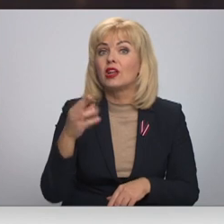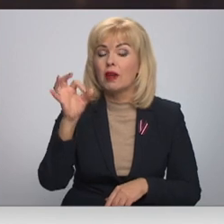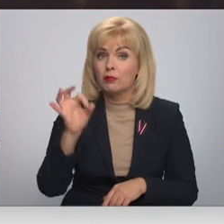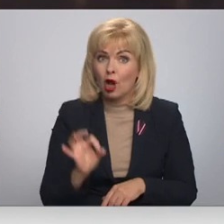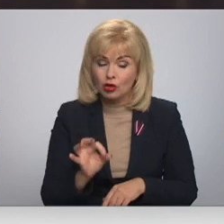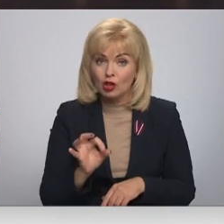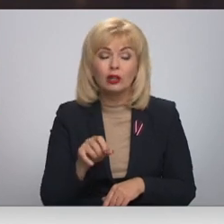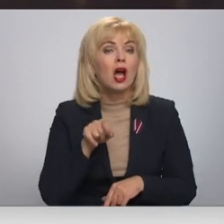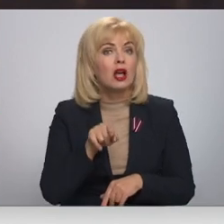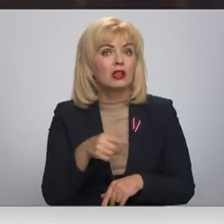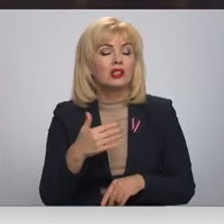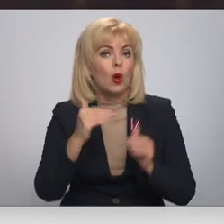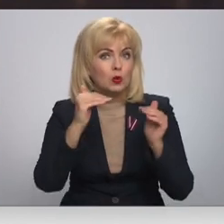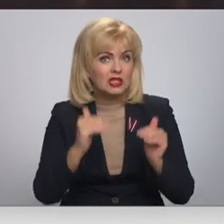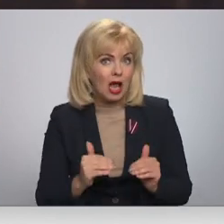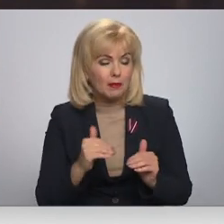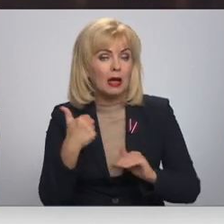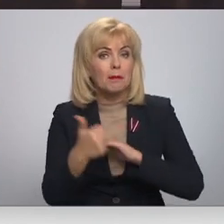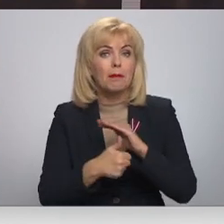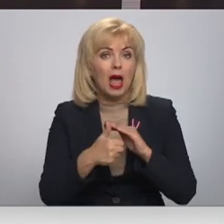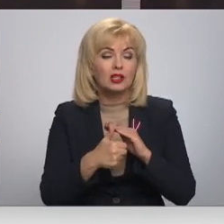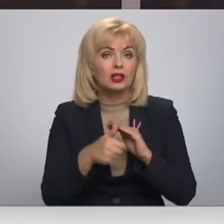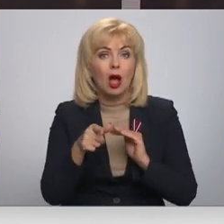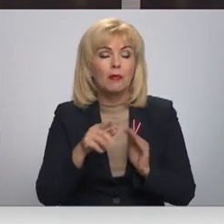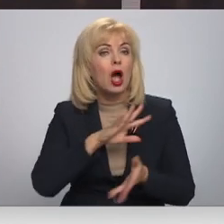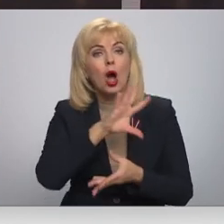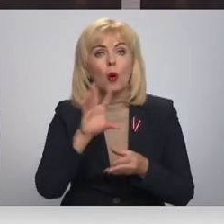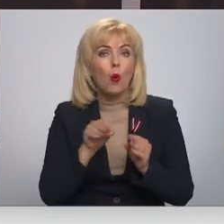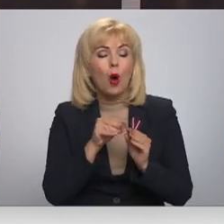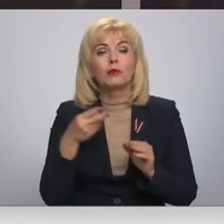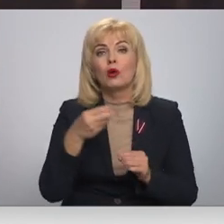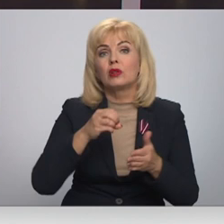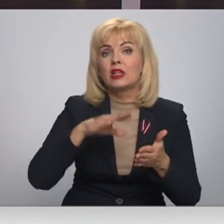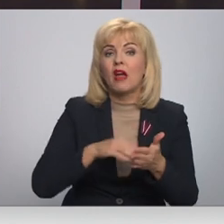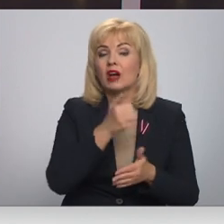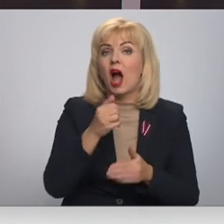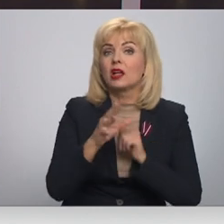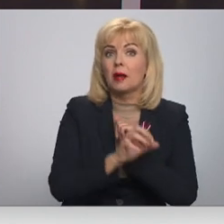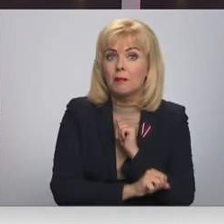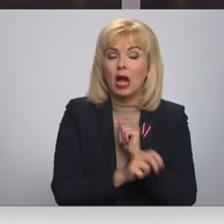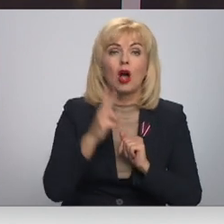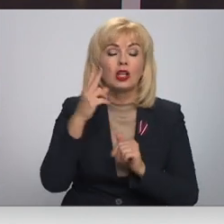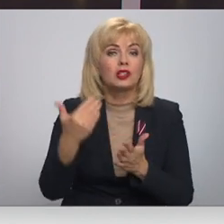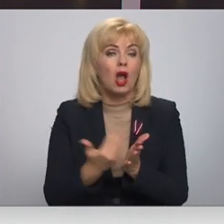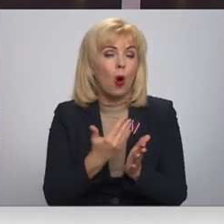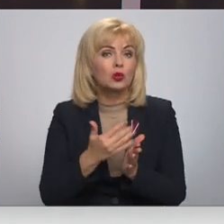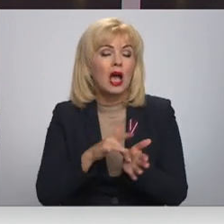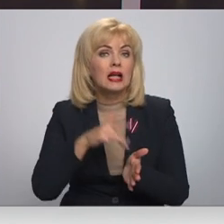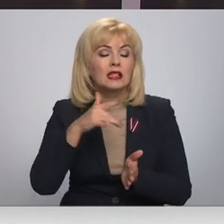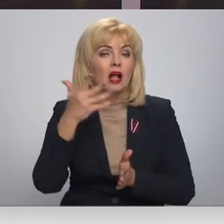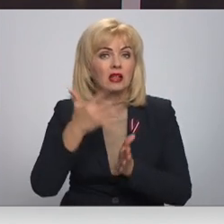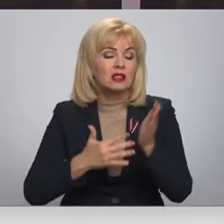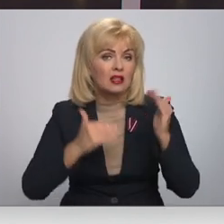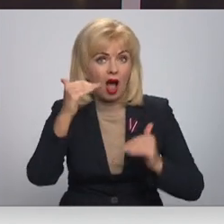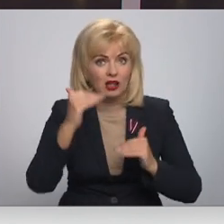7,2%. Un tas ir zemākais bezdarba rādītājs kopš 2019. Gada beigām. Par to liecina jaunākās centrālās statistikas